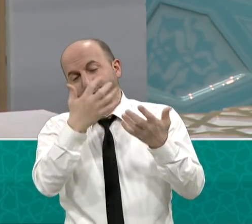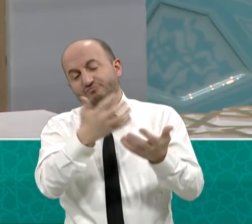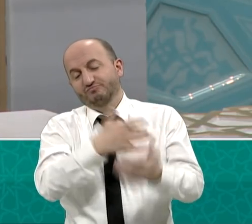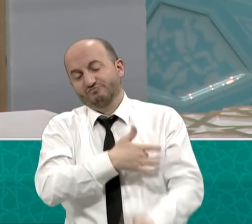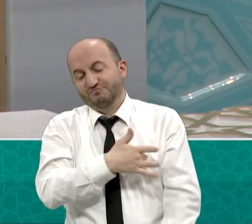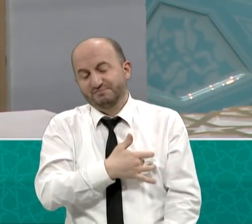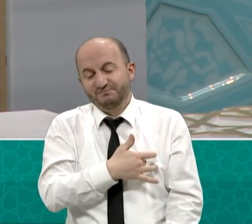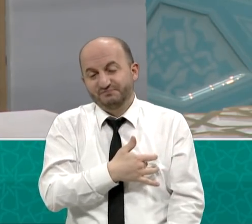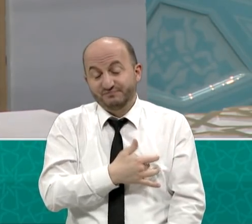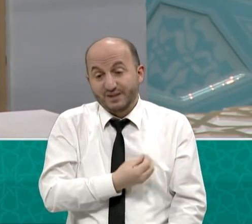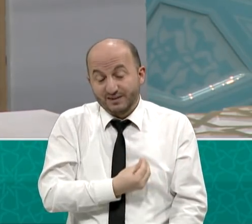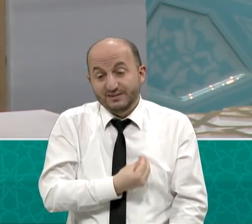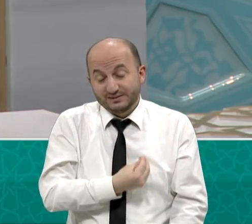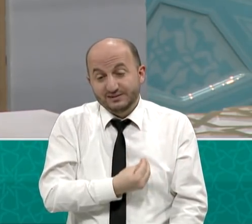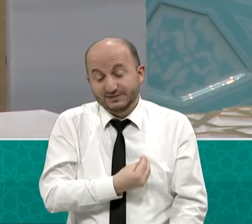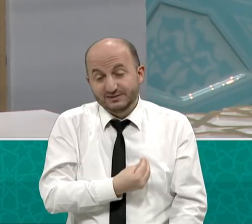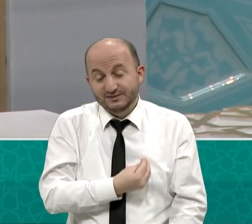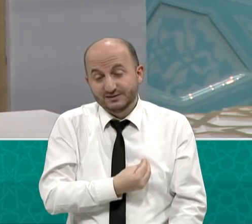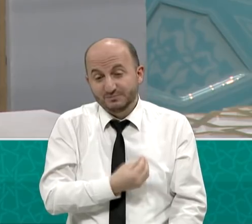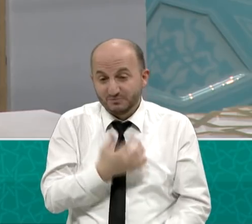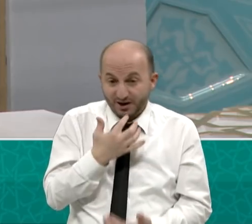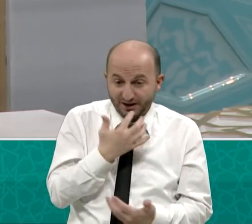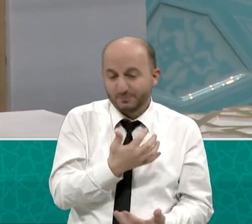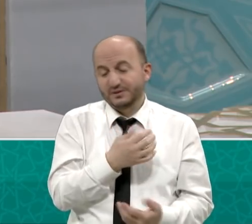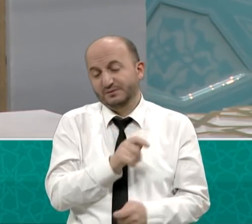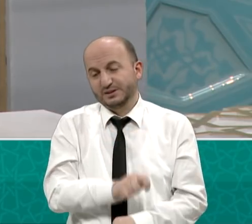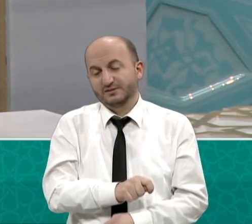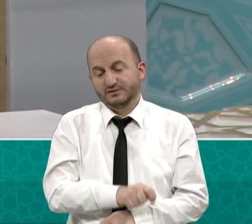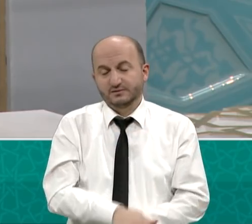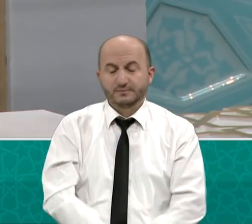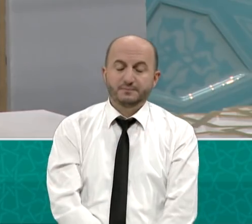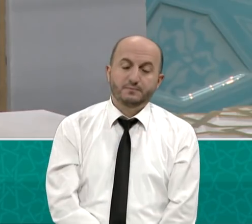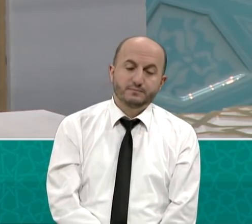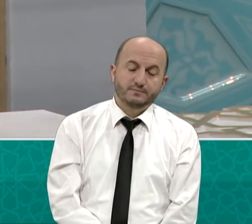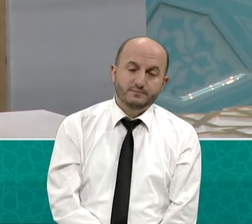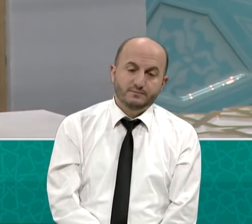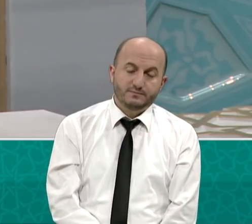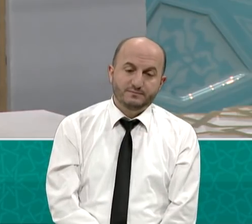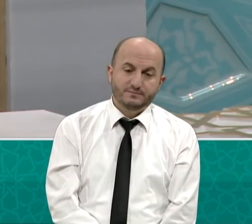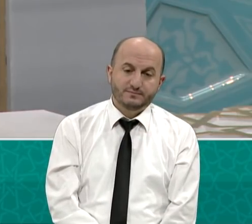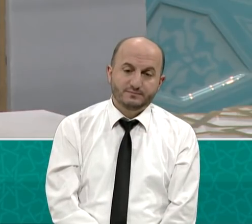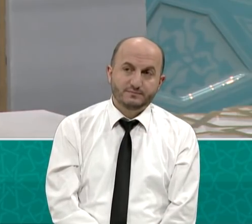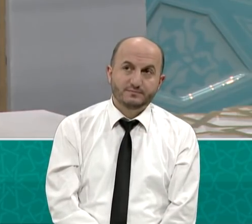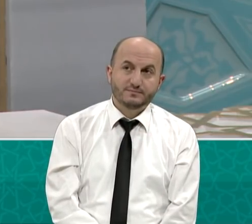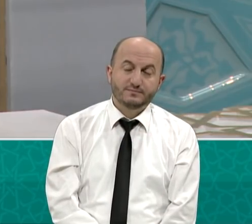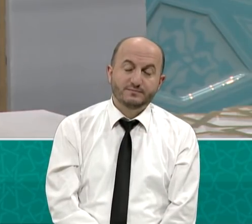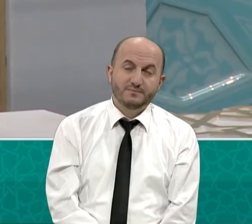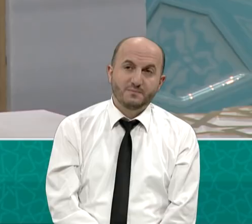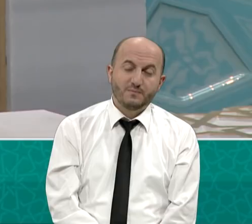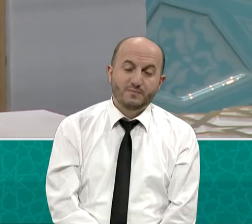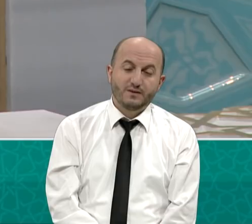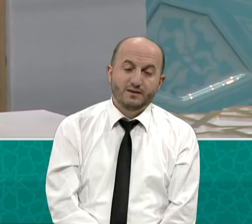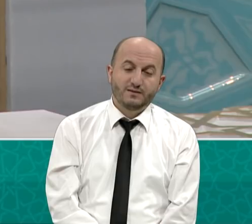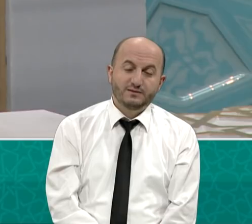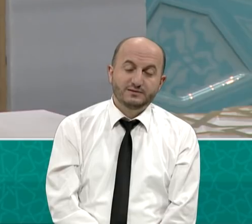rahimdir. Rahimdir yani merhametiyle muamele edecek demektir. İşte ayetin de sonu rahimle